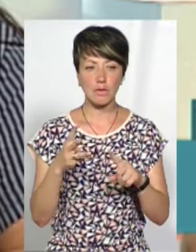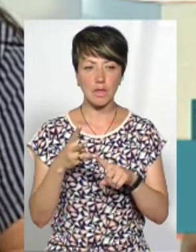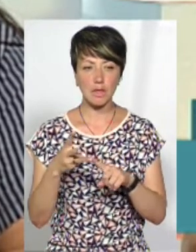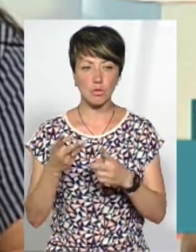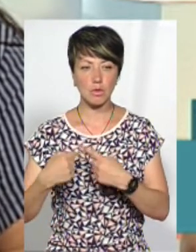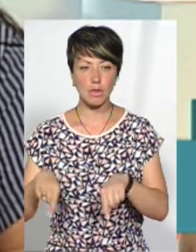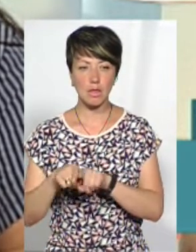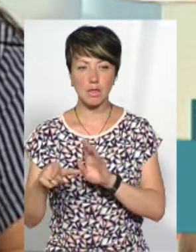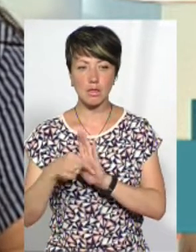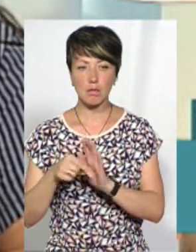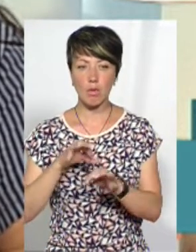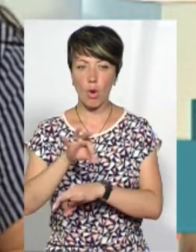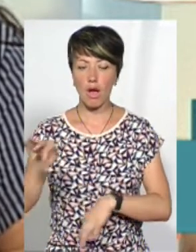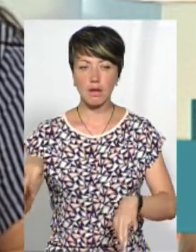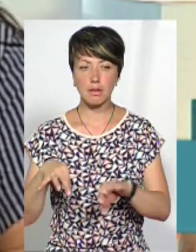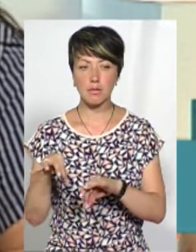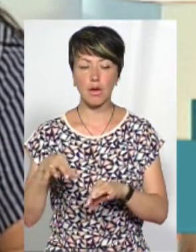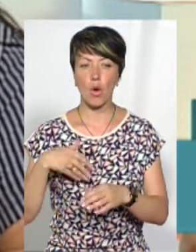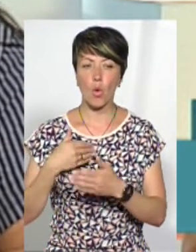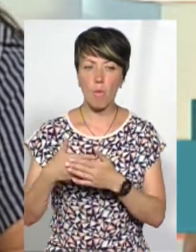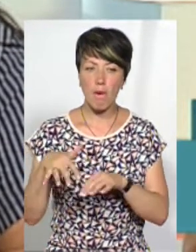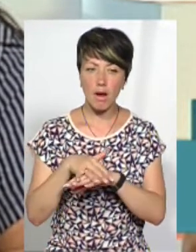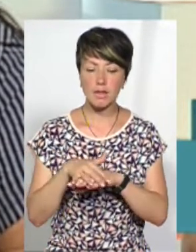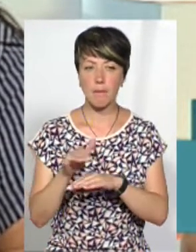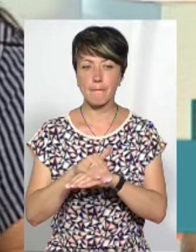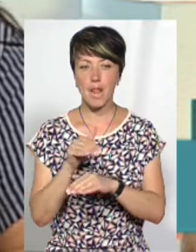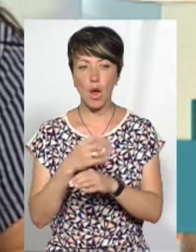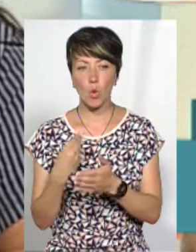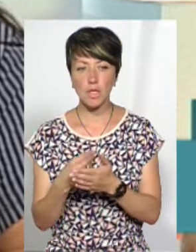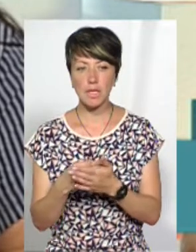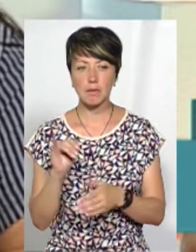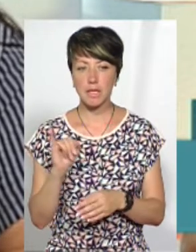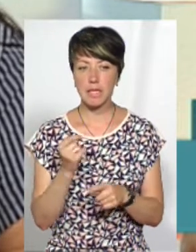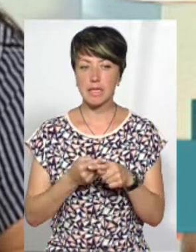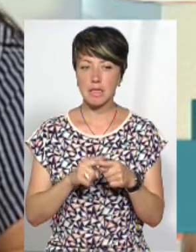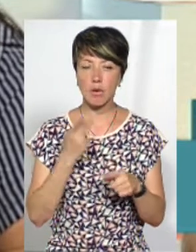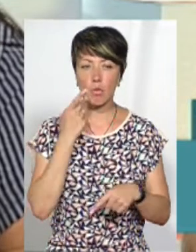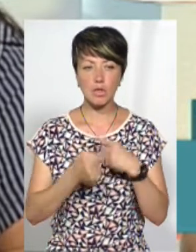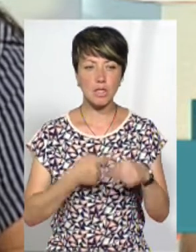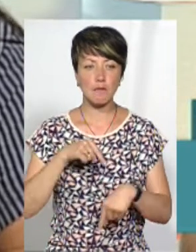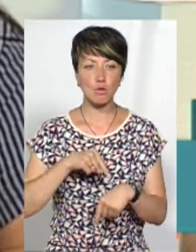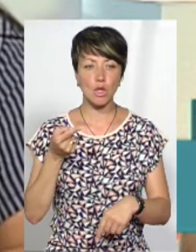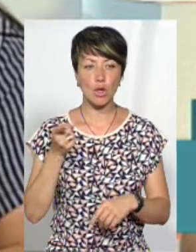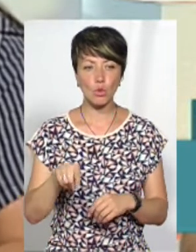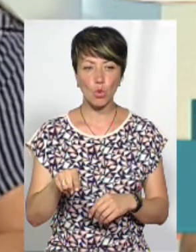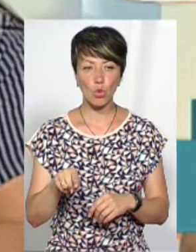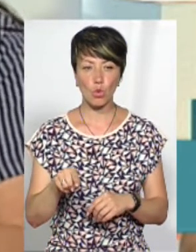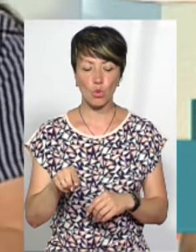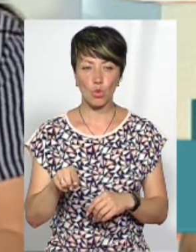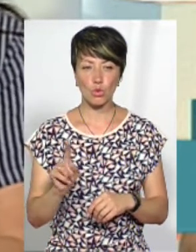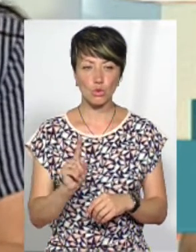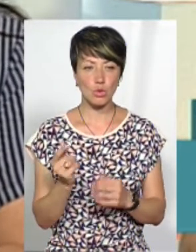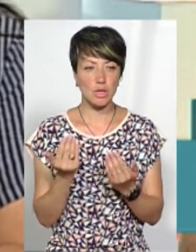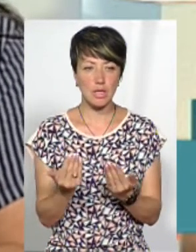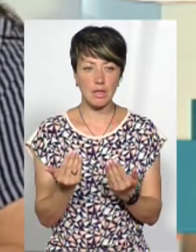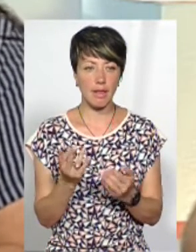з проектами там громадськими, там благодійними, і це постійне відчуття того, що